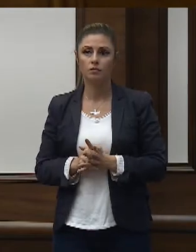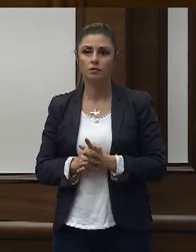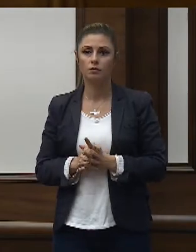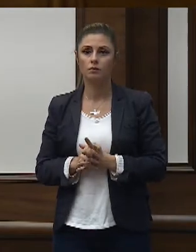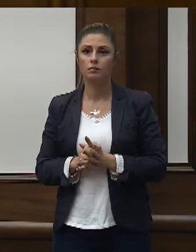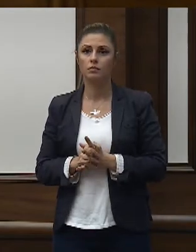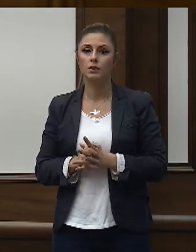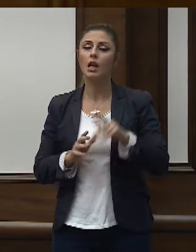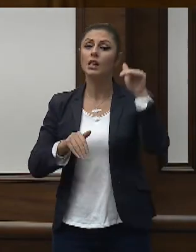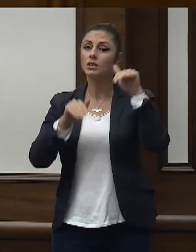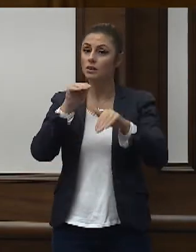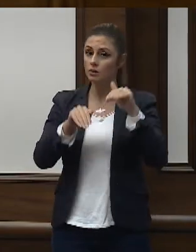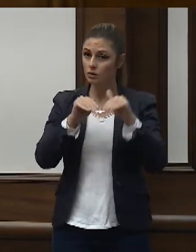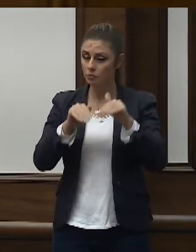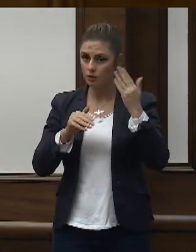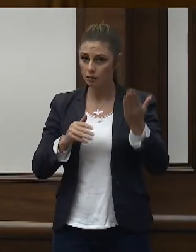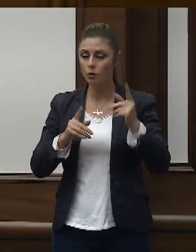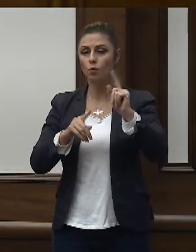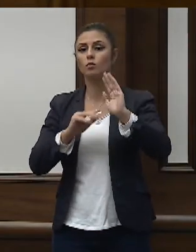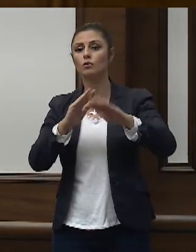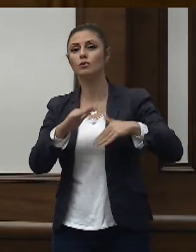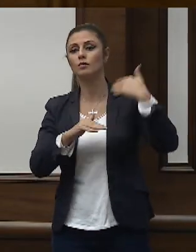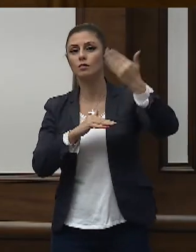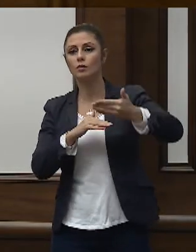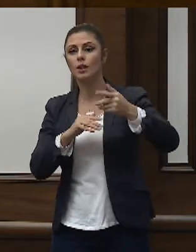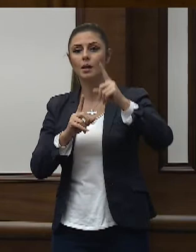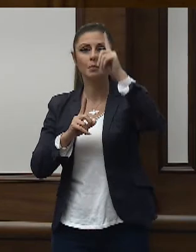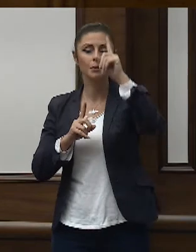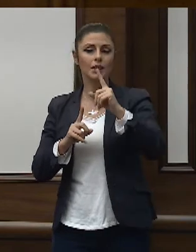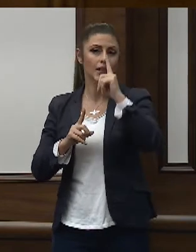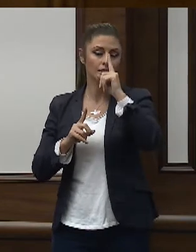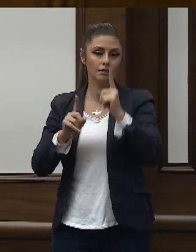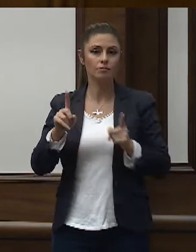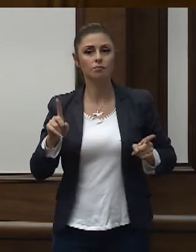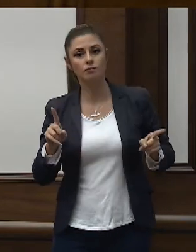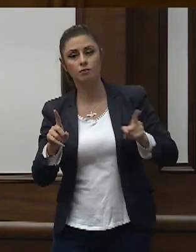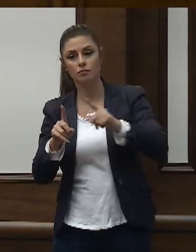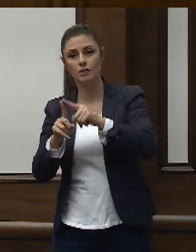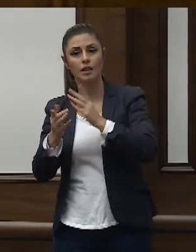demokrasi gereği seçimlerimiz, akabinde 1 Nisan'dan itibaren devam